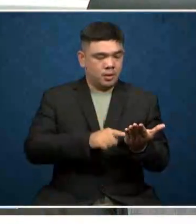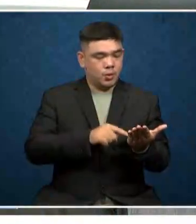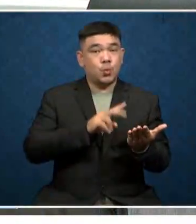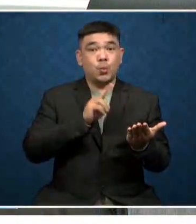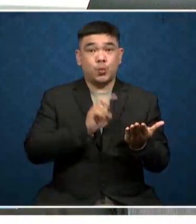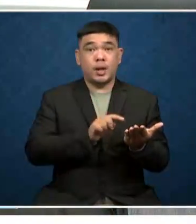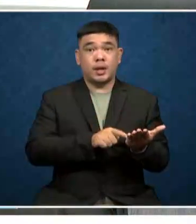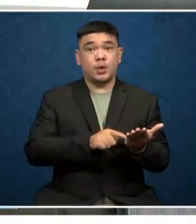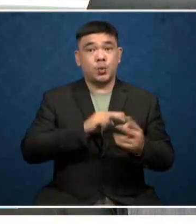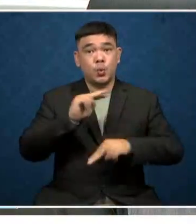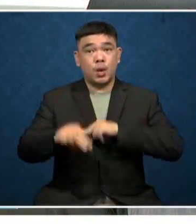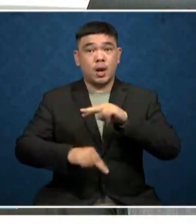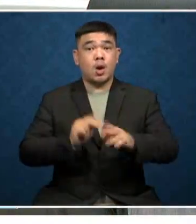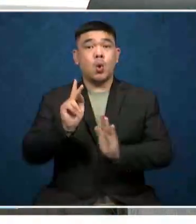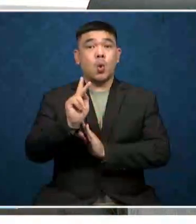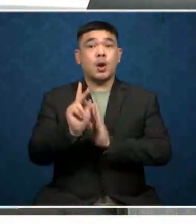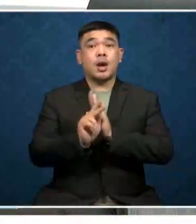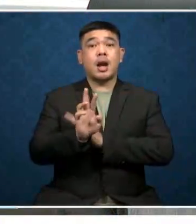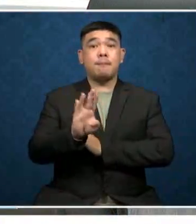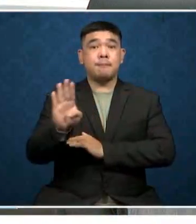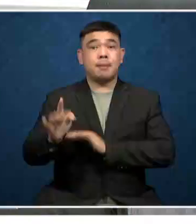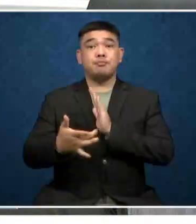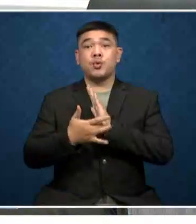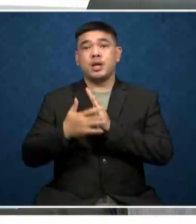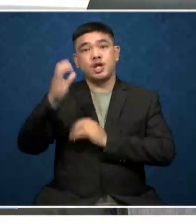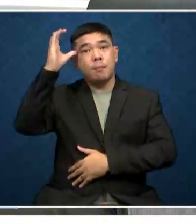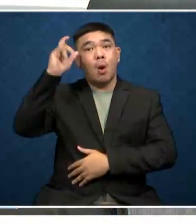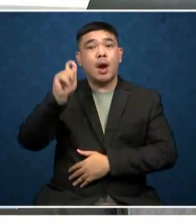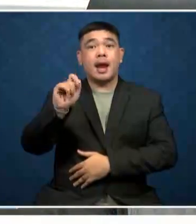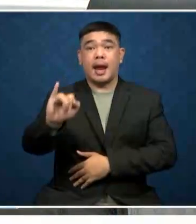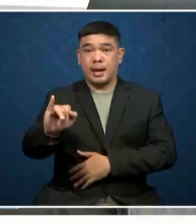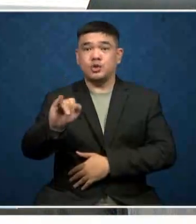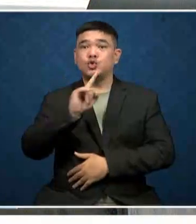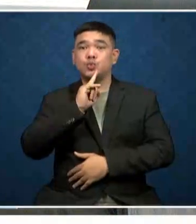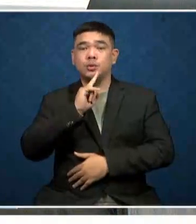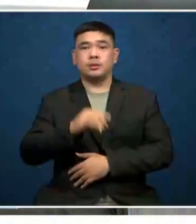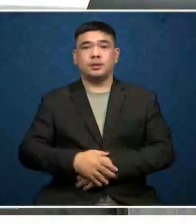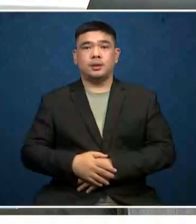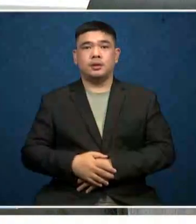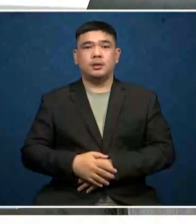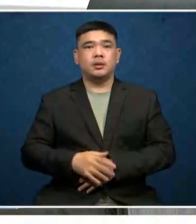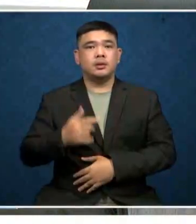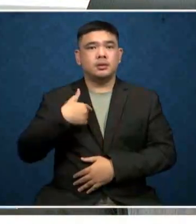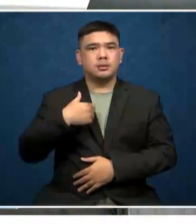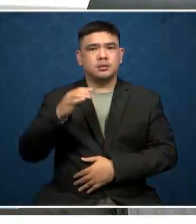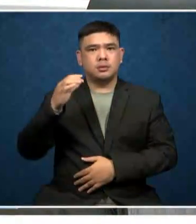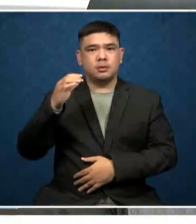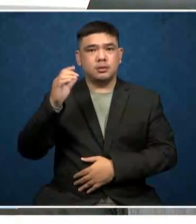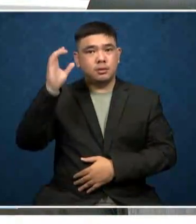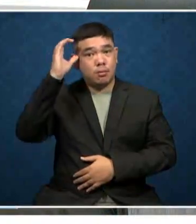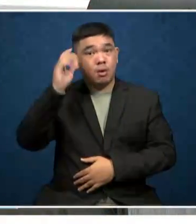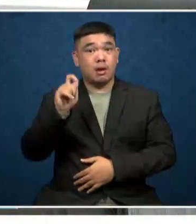น่วยงานกำกับแล้วก็กฎระเบียบที่เกี่ยวข้องกับเทคโนโลยีปัญญาประดิษฐ์หรือที่ภาษาอังกฤษก็เรียกว่า artificial intelligence เนี่ยผมเห็นว่